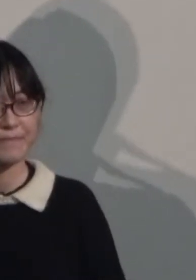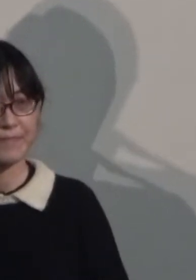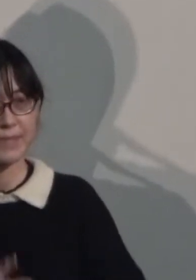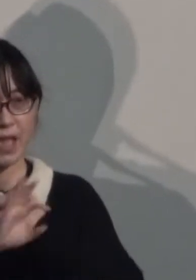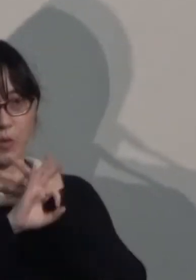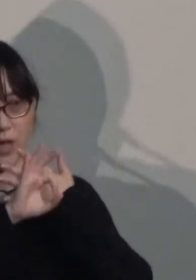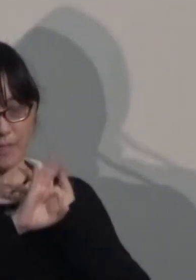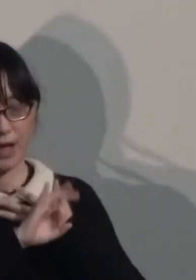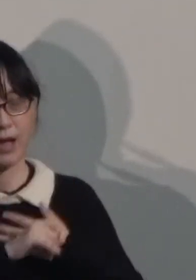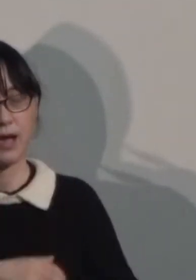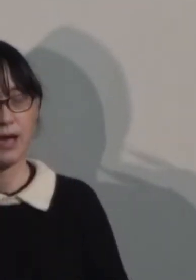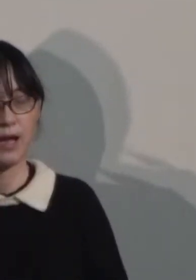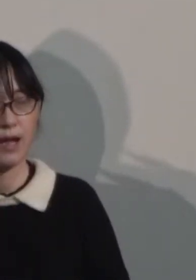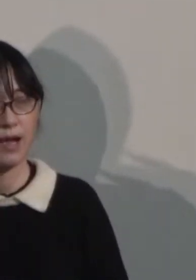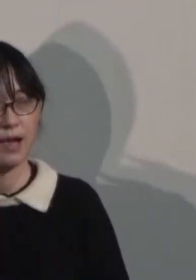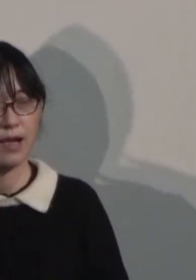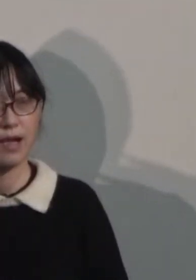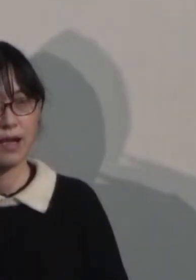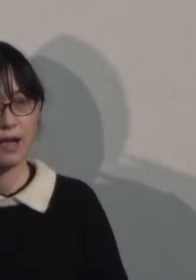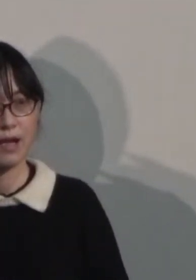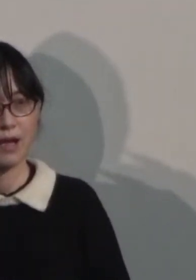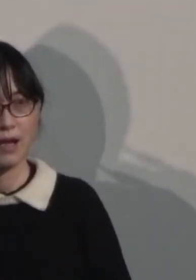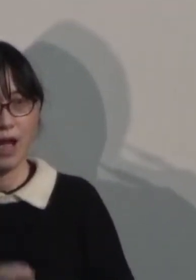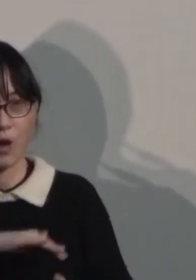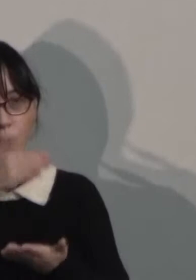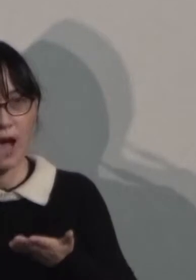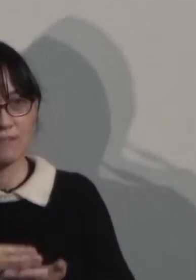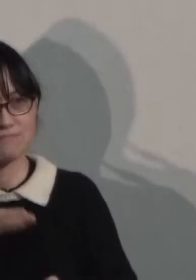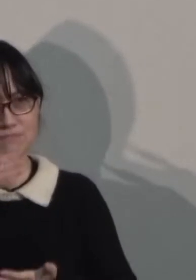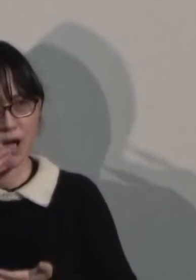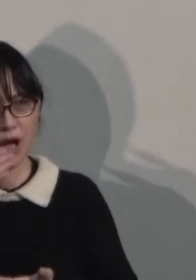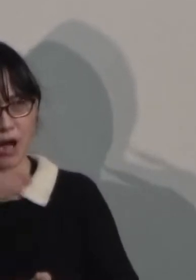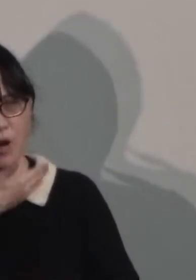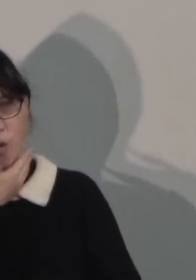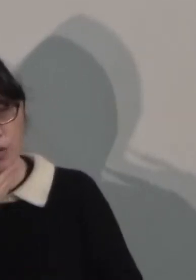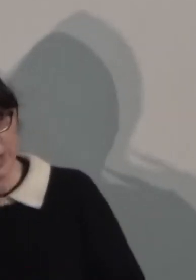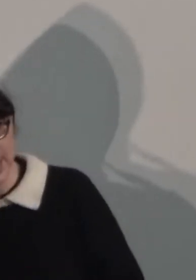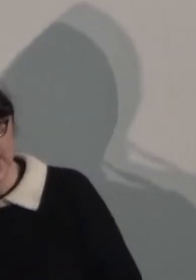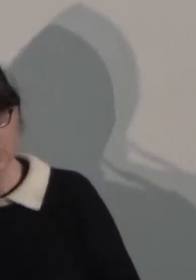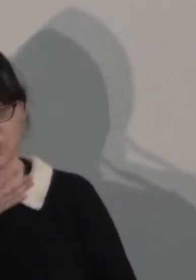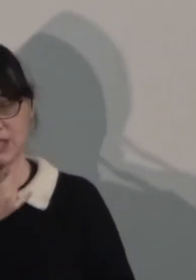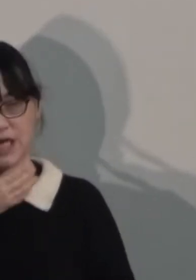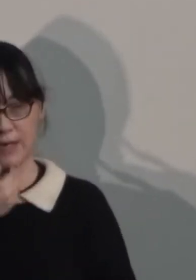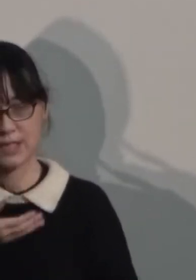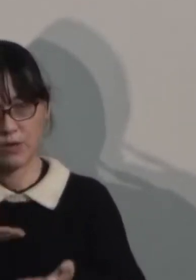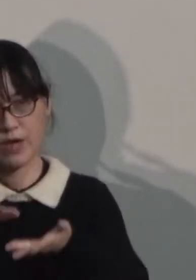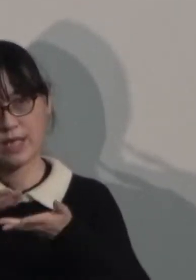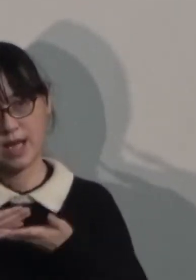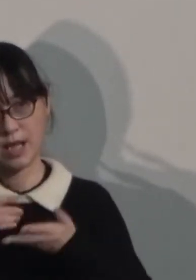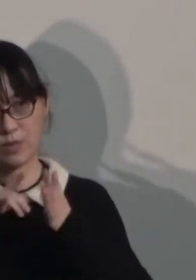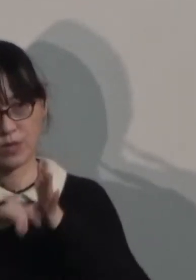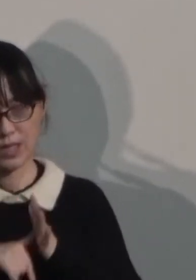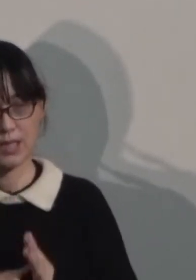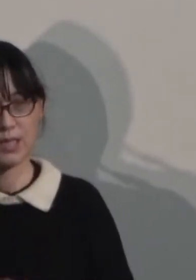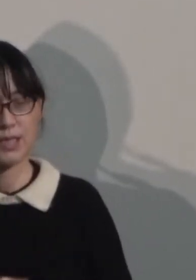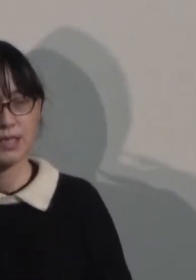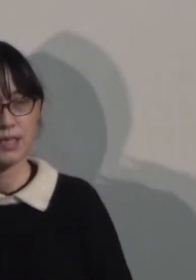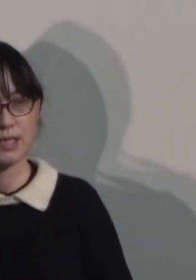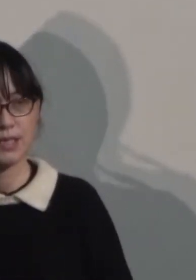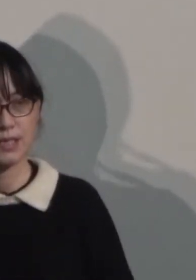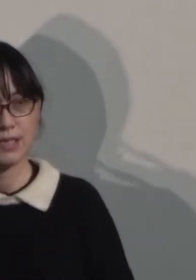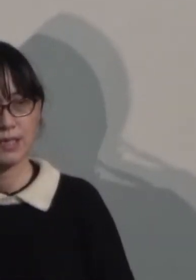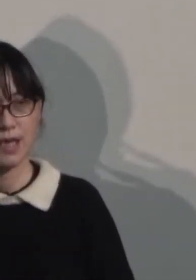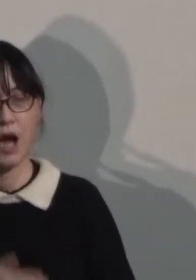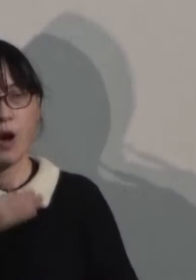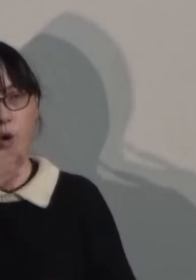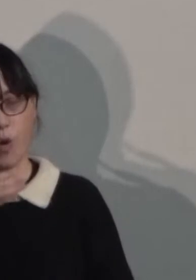例えばご飯が美味しいという幸せを得たとき、確